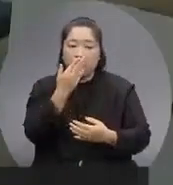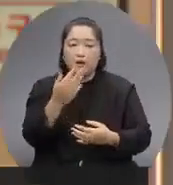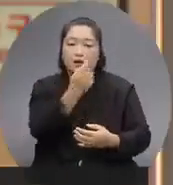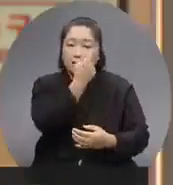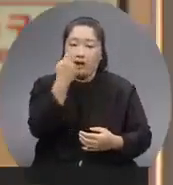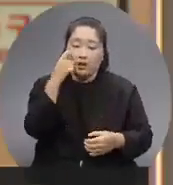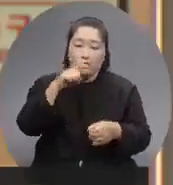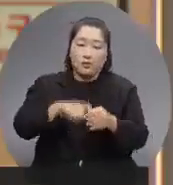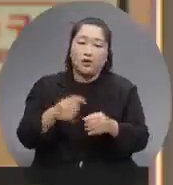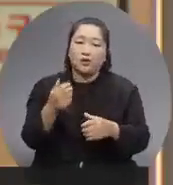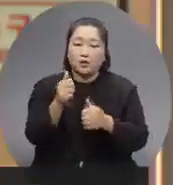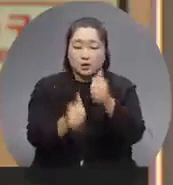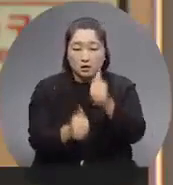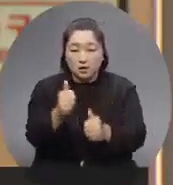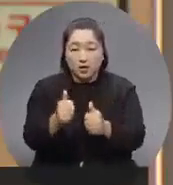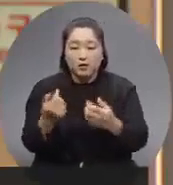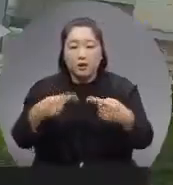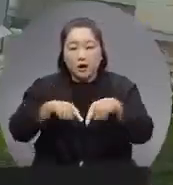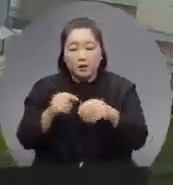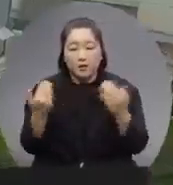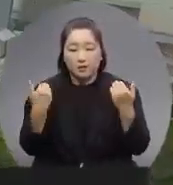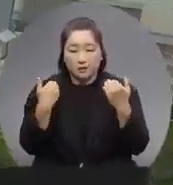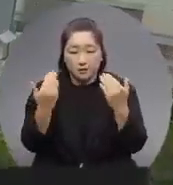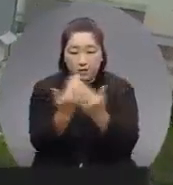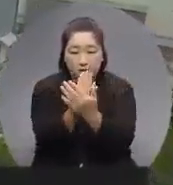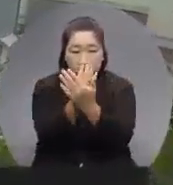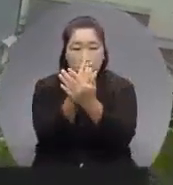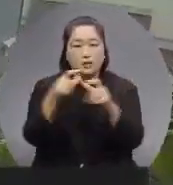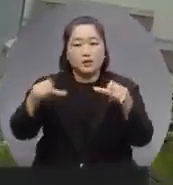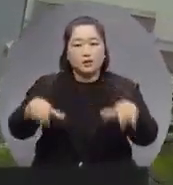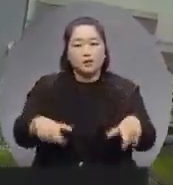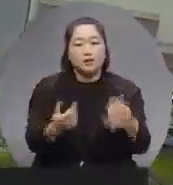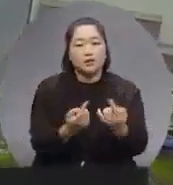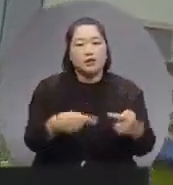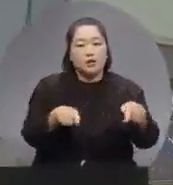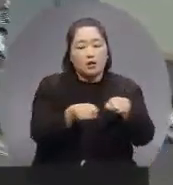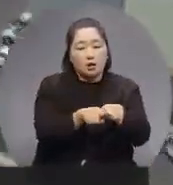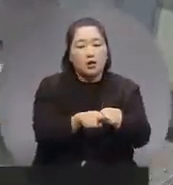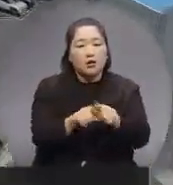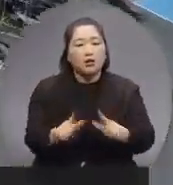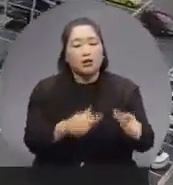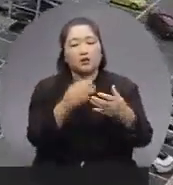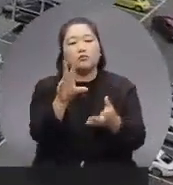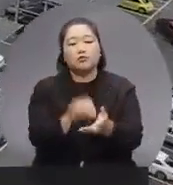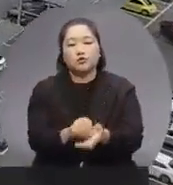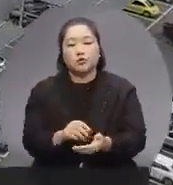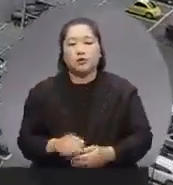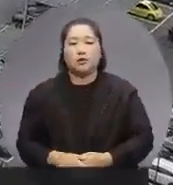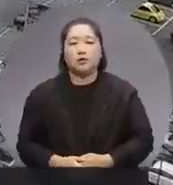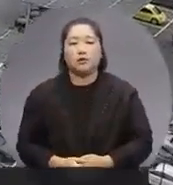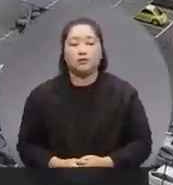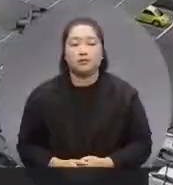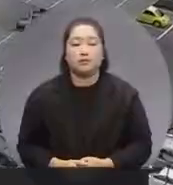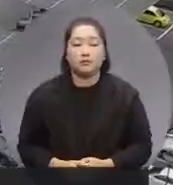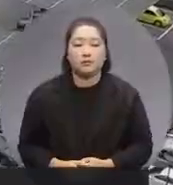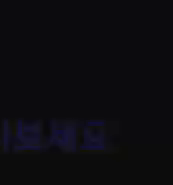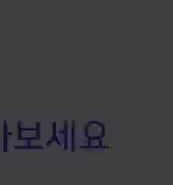위한 실험, 동반 성장을 위한 지역과 상생이 과제가 되고 있습니다. MBC 뉴스 허지입니다.